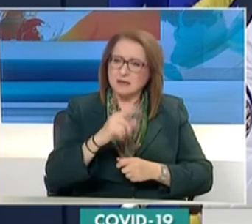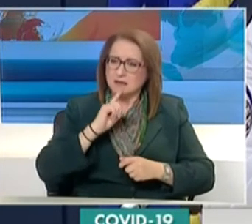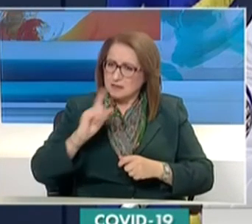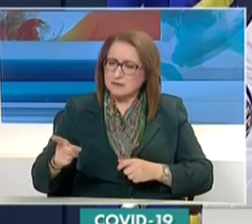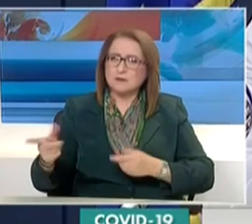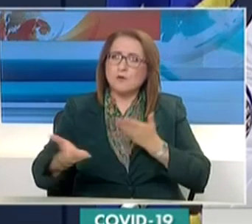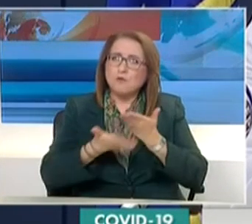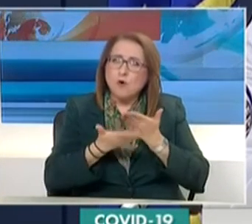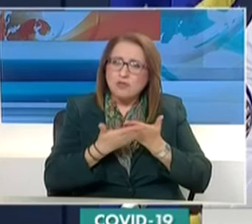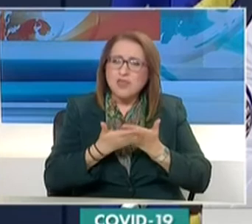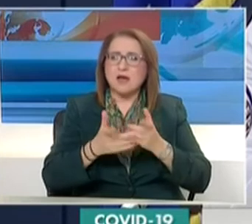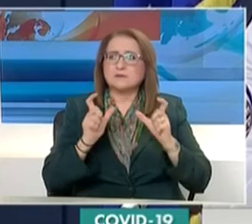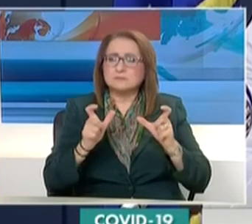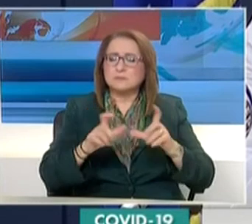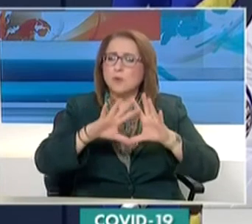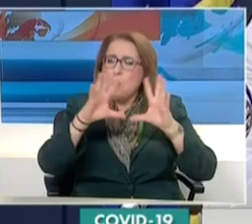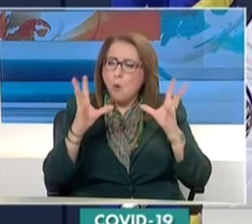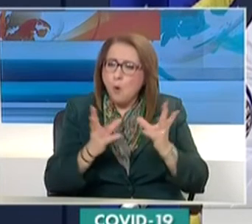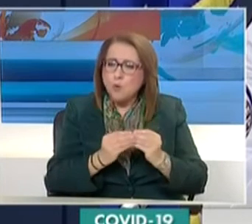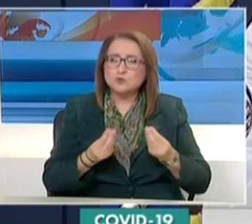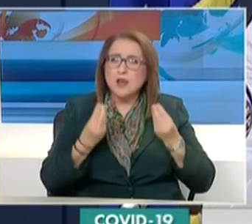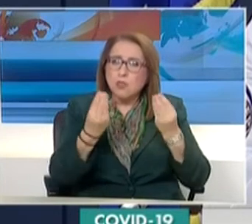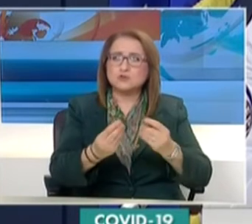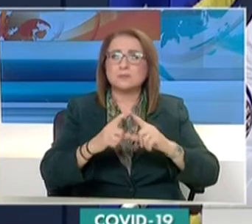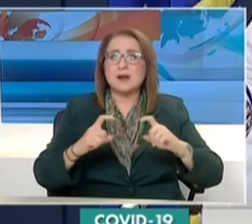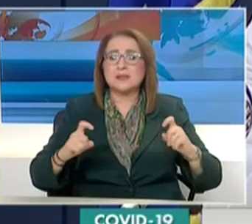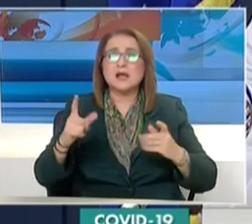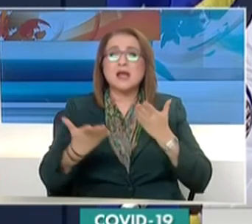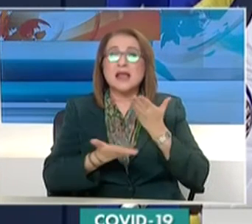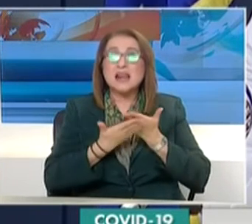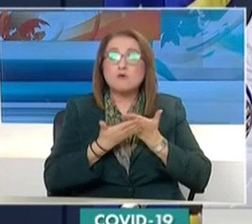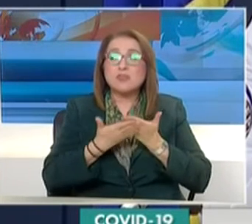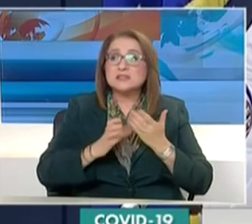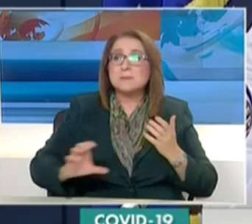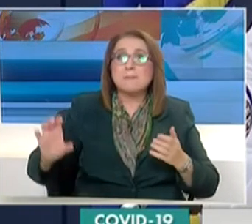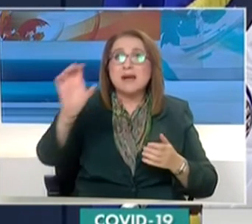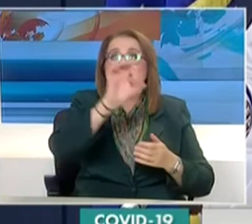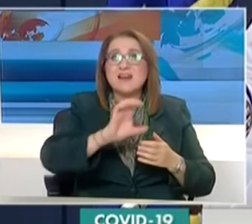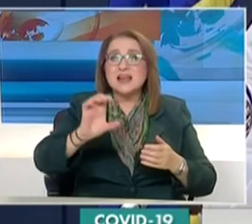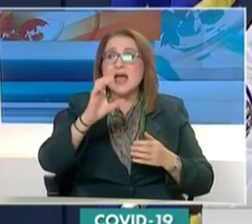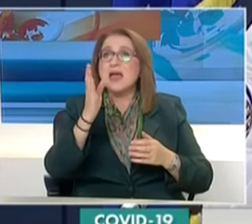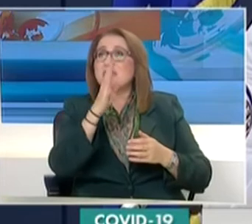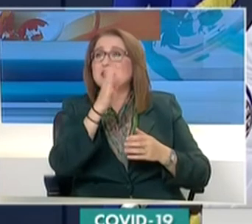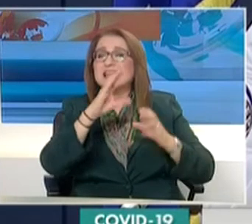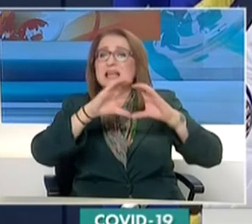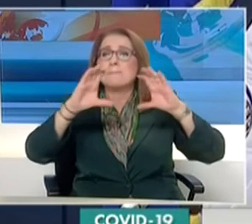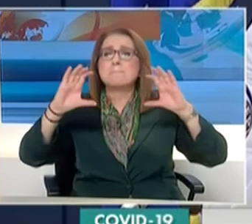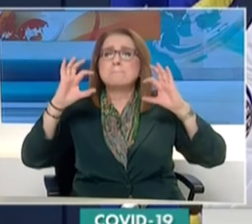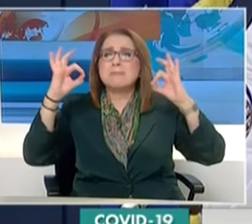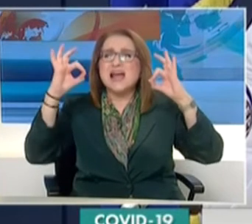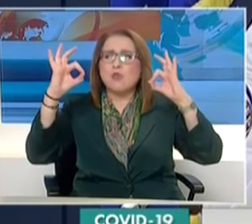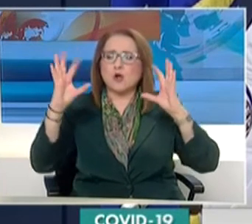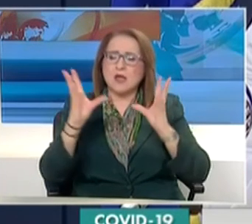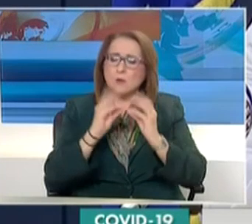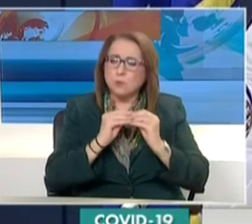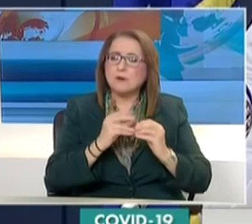για συνδρομή σε προσωπικό και μέσα, ώστε να συνδράμει στην προσπάθεια της Περιφέρειας Δυτικής Μακεδονίας και του Δήμου Βοΐου για την